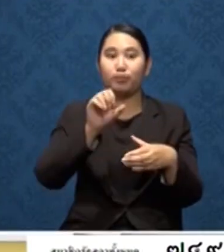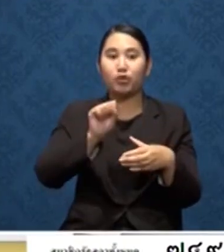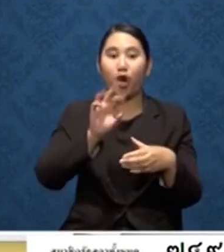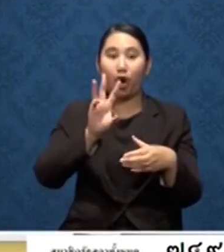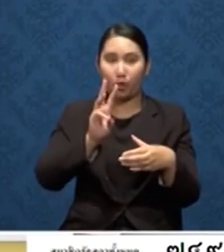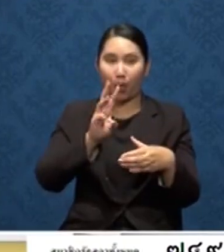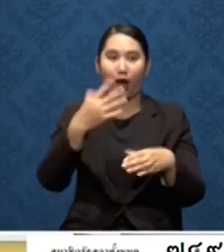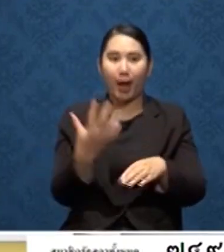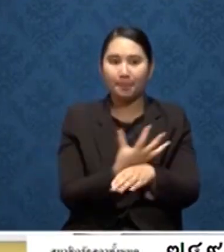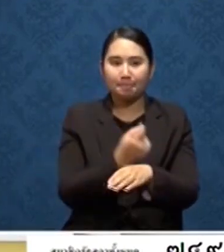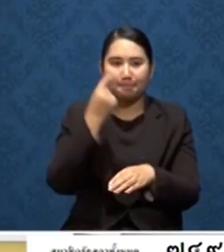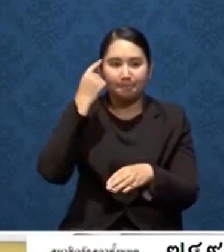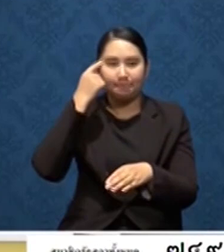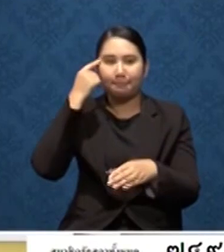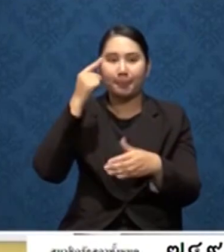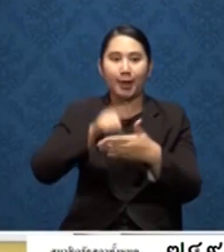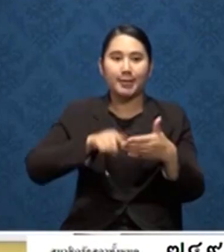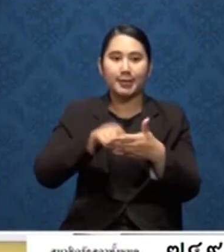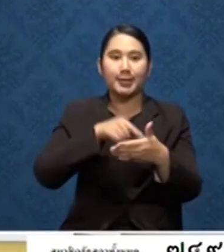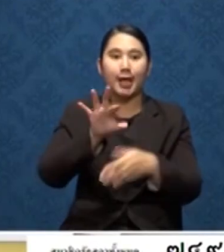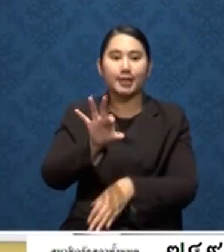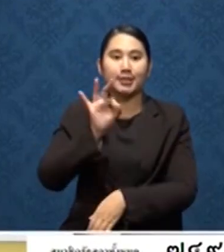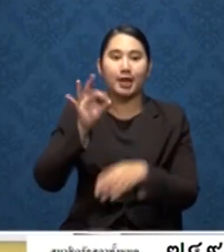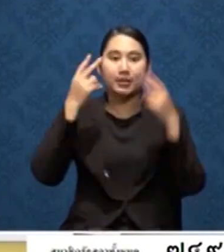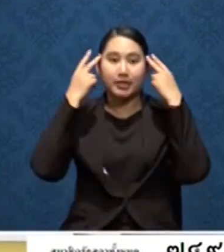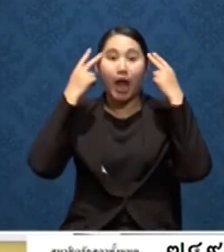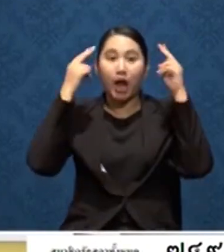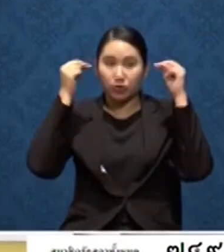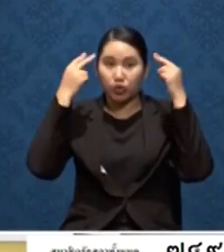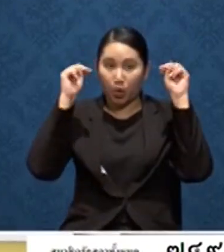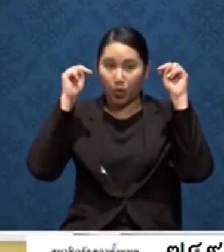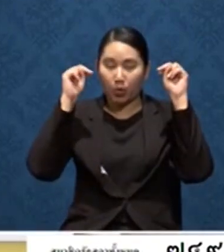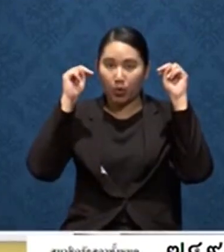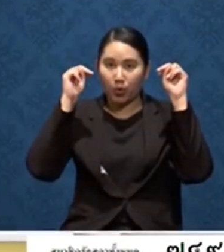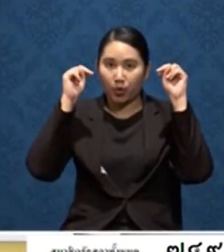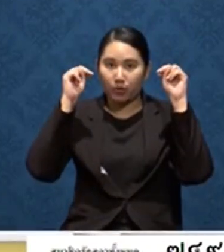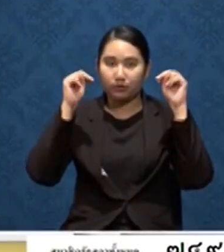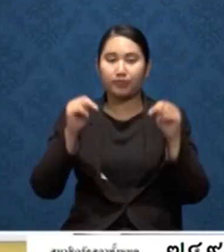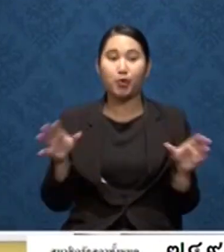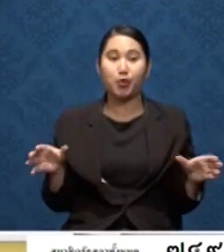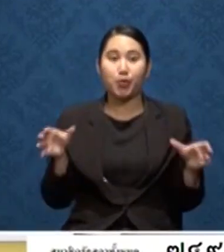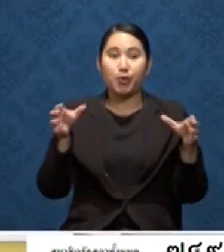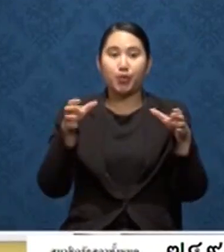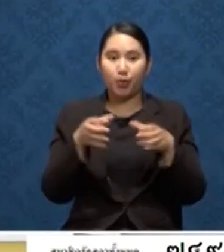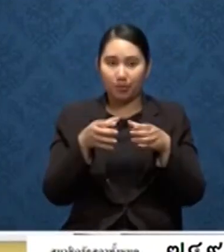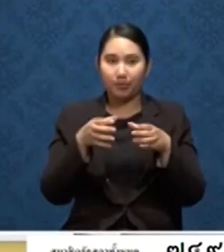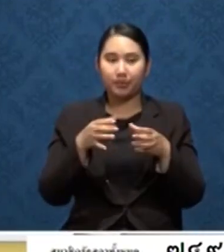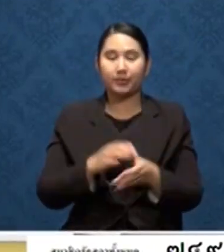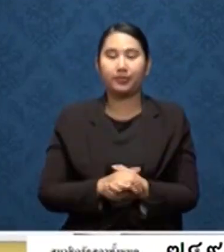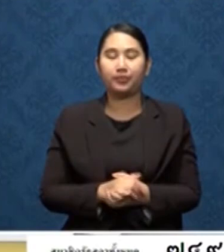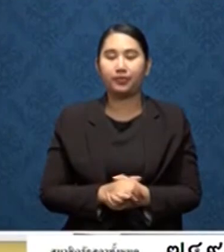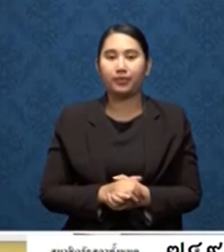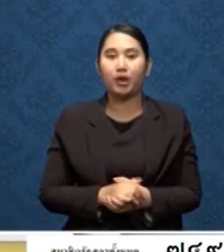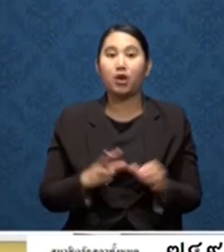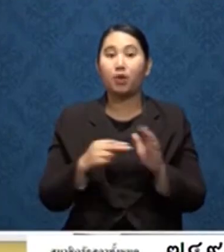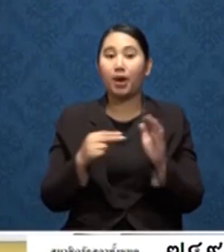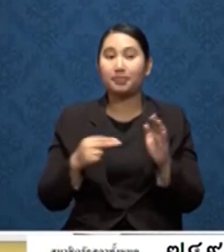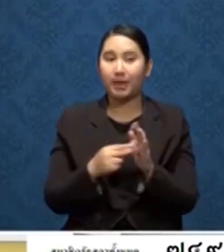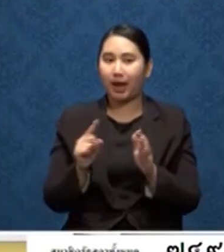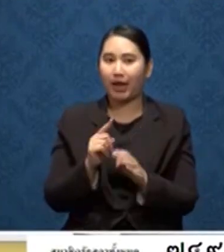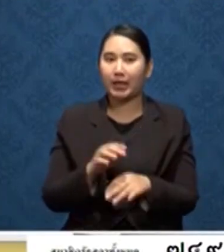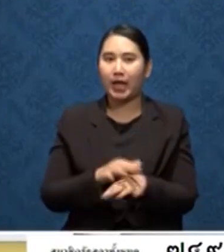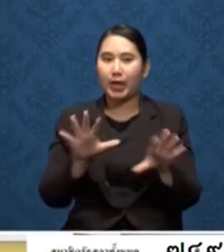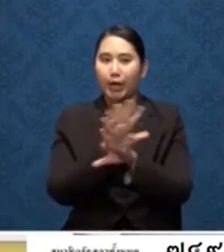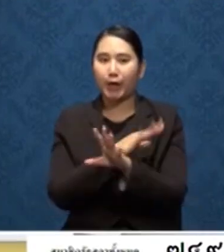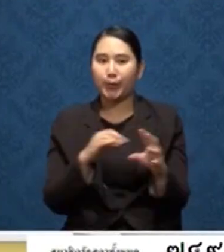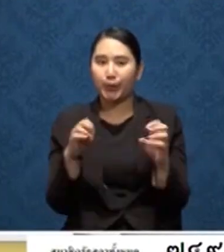มาร่วมเลือกนายกรัฐมนตรีกับสมาชิกสภาผู้แทนราษฎรที่มาจากการเลือกตั้งเป็นการเปิดช่องให้สามารถมีการแทรก